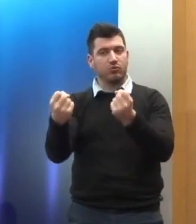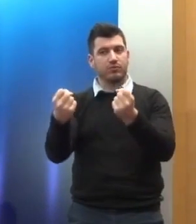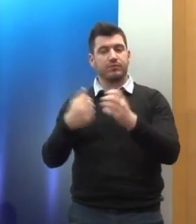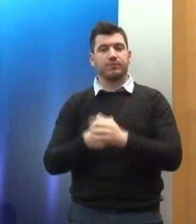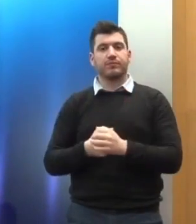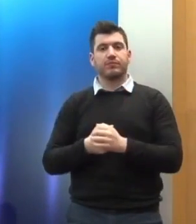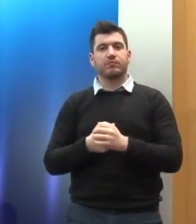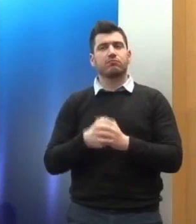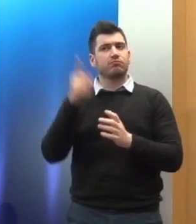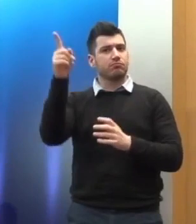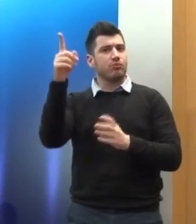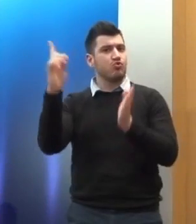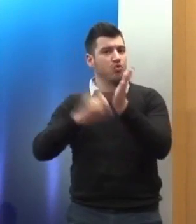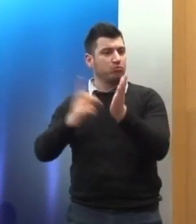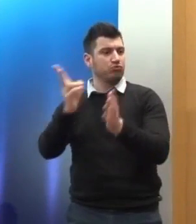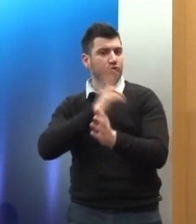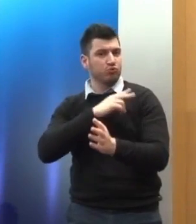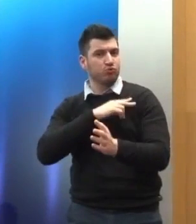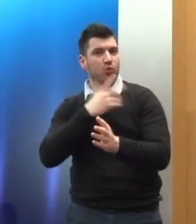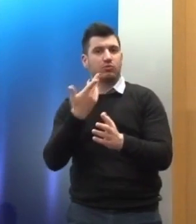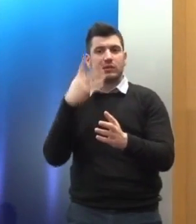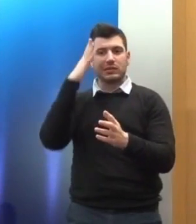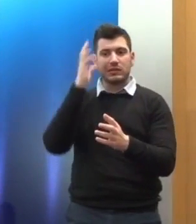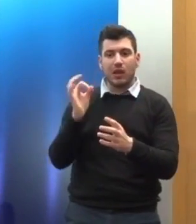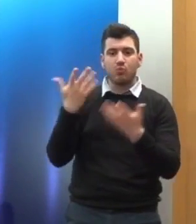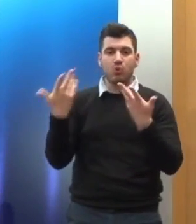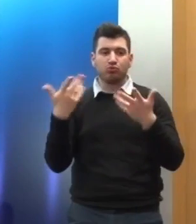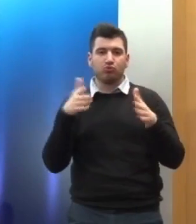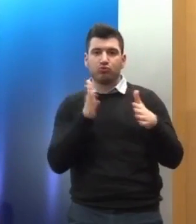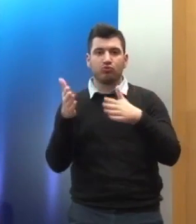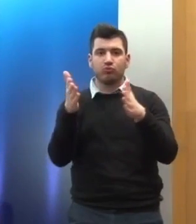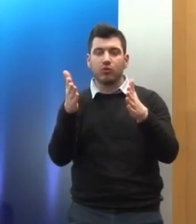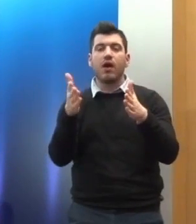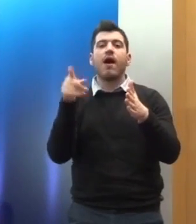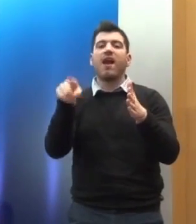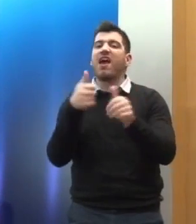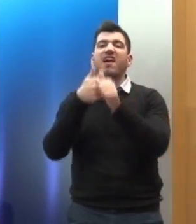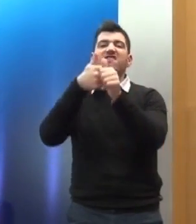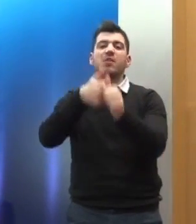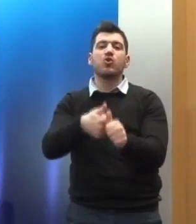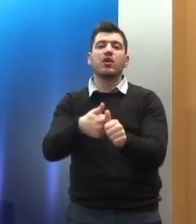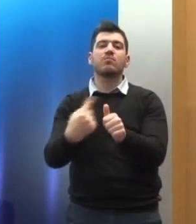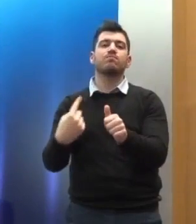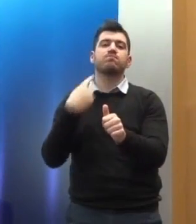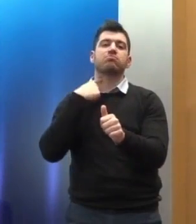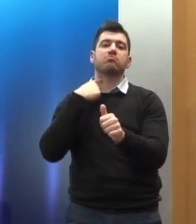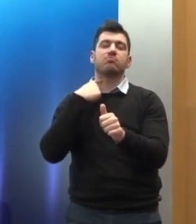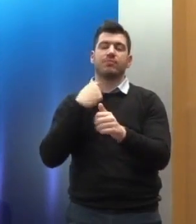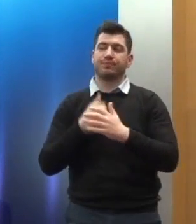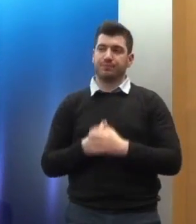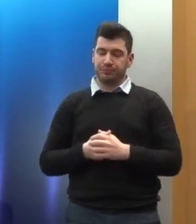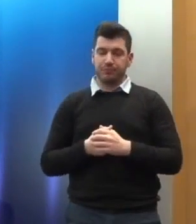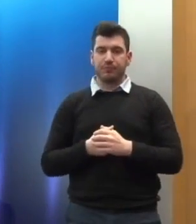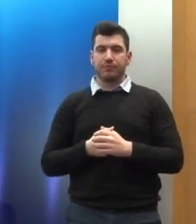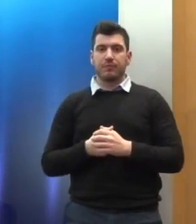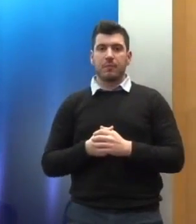είναι σωστό ή τέλος πάντων σε μια σωστή κατεύθυνση, αλλά δεν υπάρχει καλή εφαρμογή. Και δεν